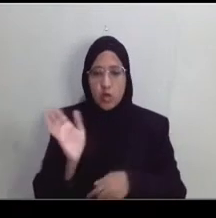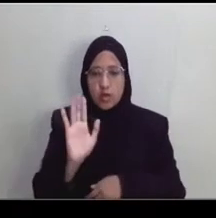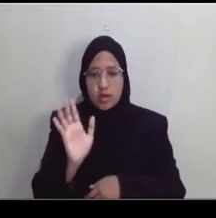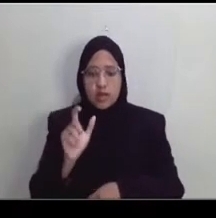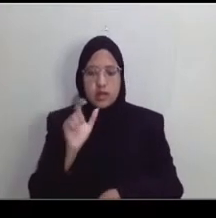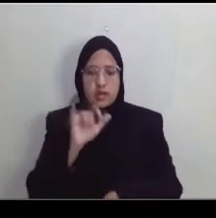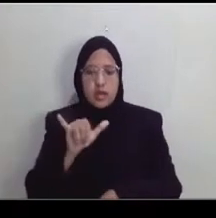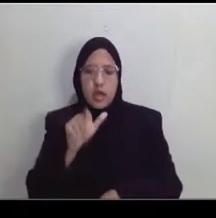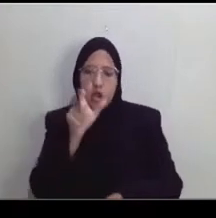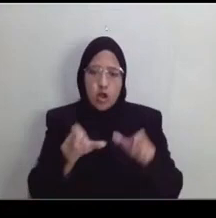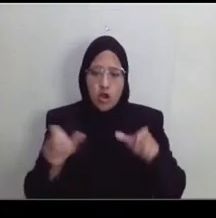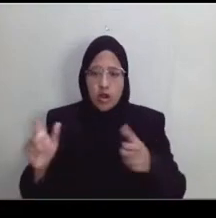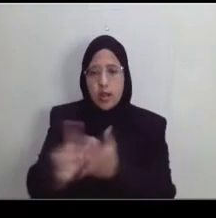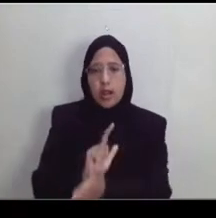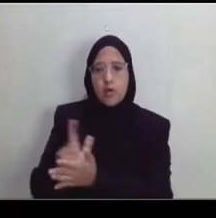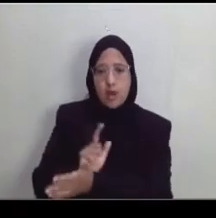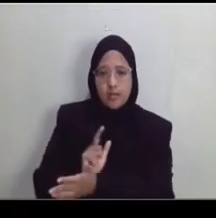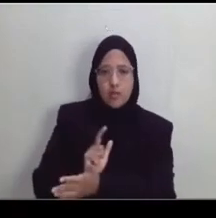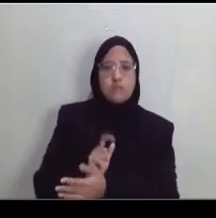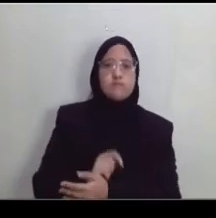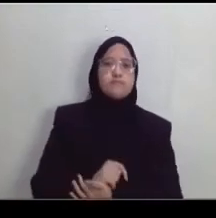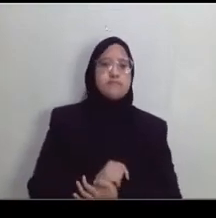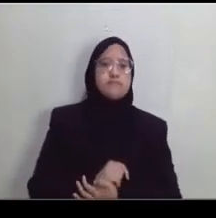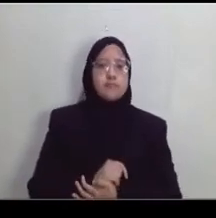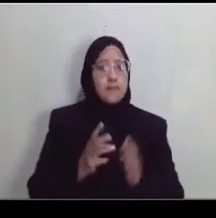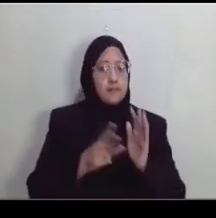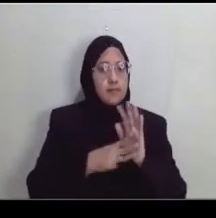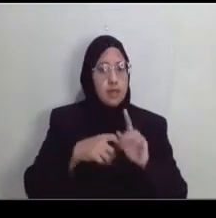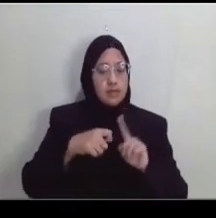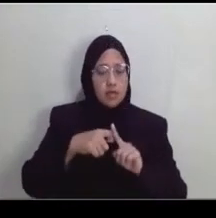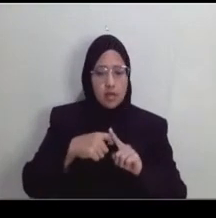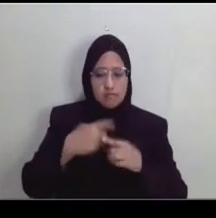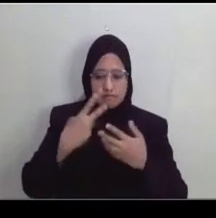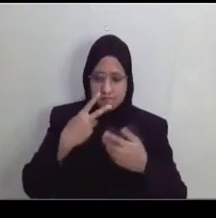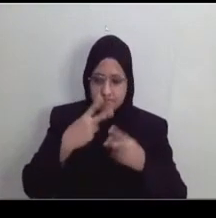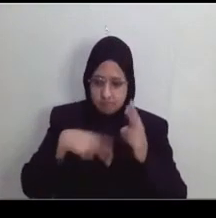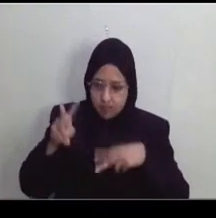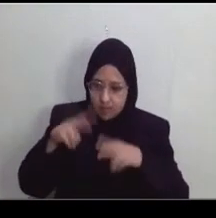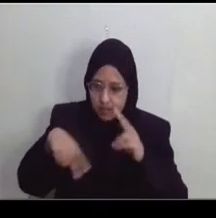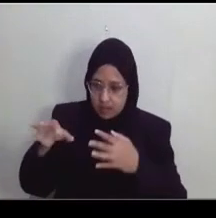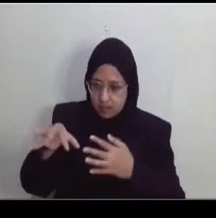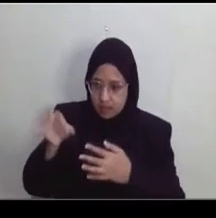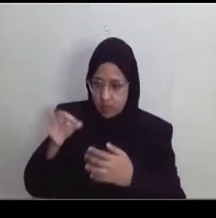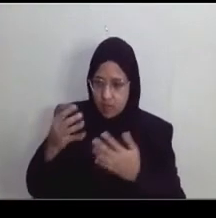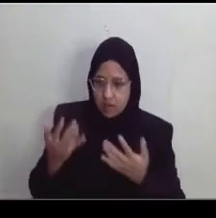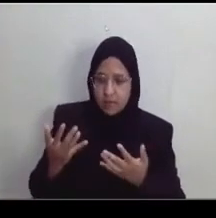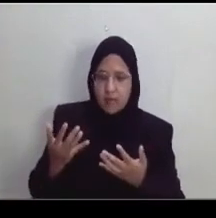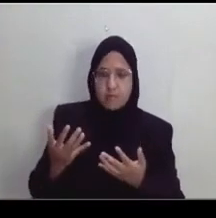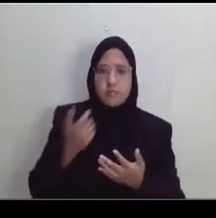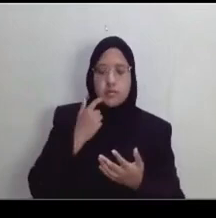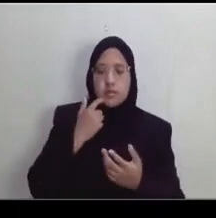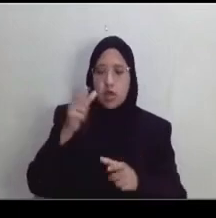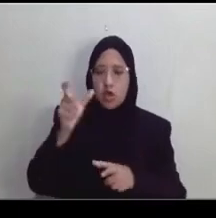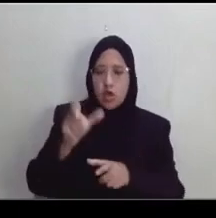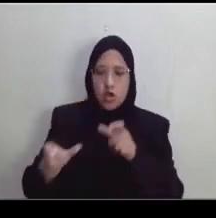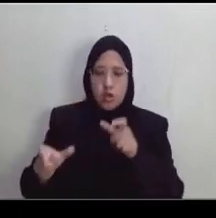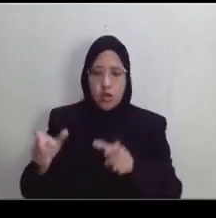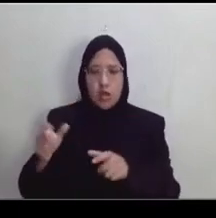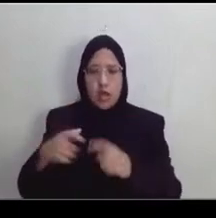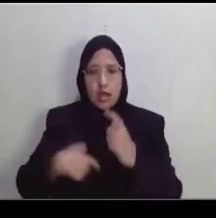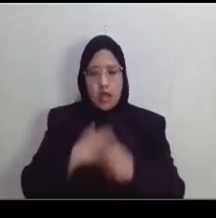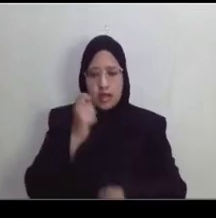pelapor majelis kehormatan menemukan bahwa pernyataan yang disampaikan Hakim terlapor baik secara tersurat